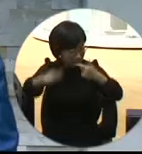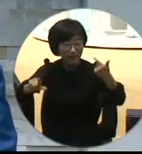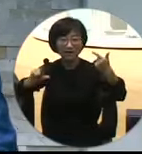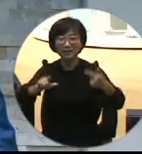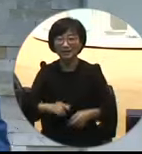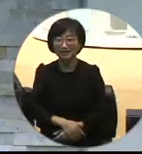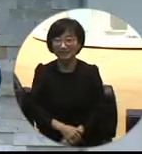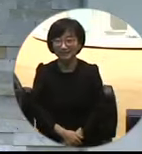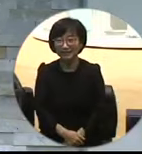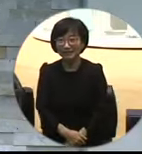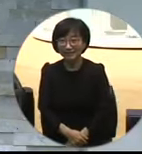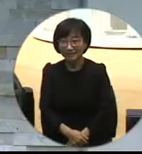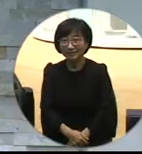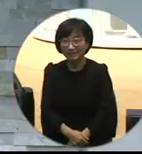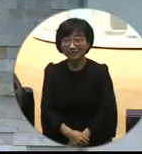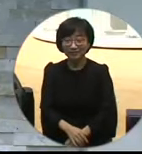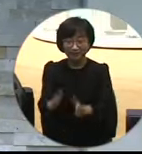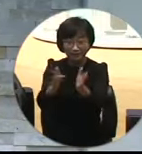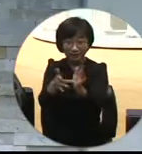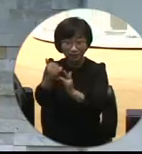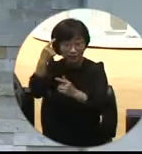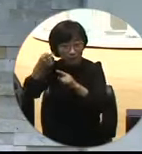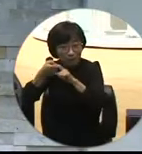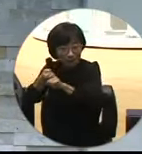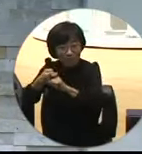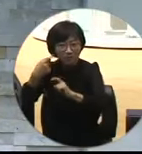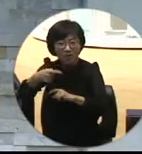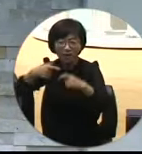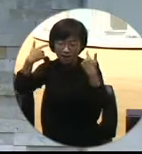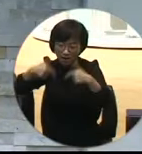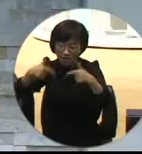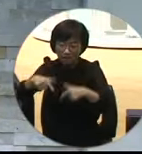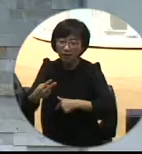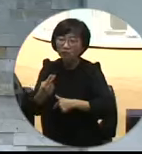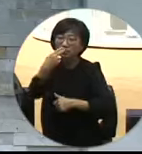예수님의 관심사는 어디 있어요? 오직